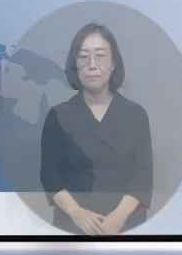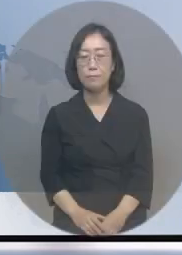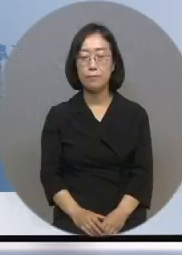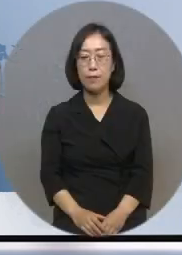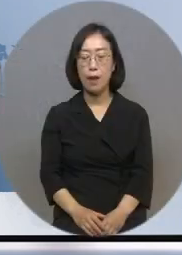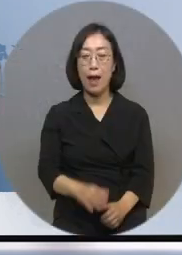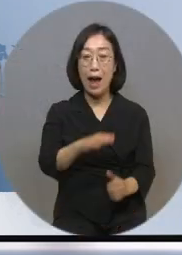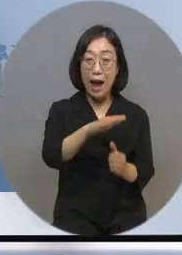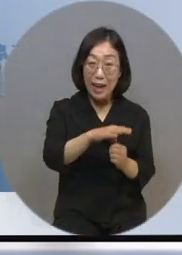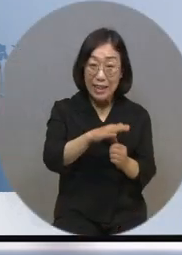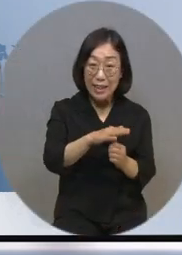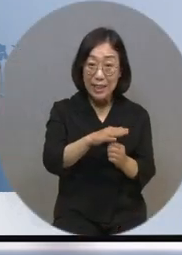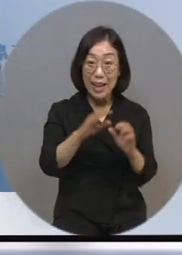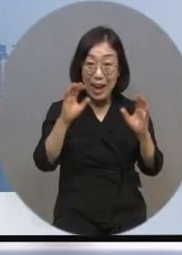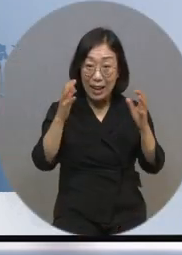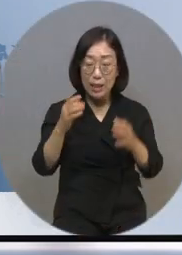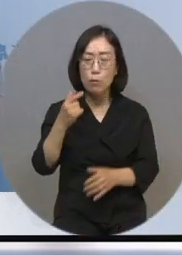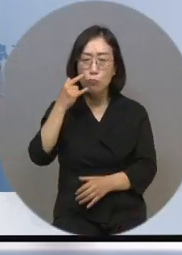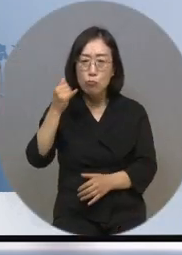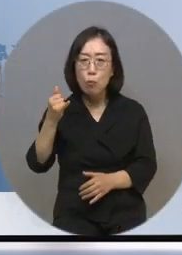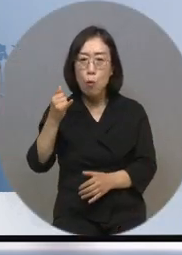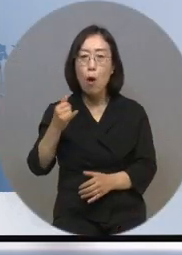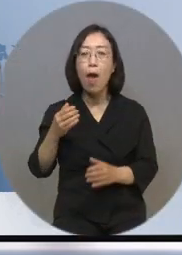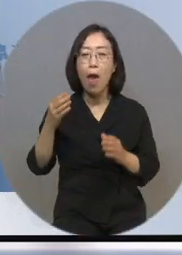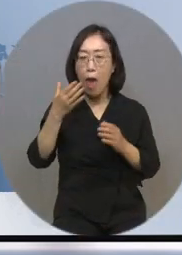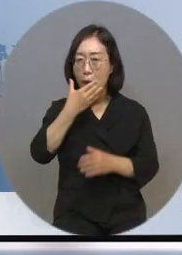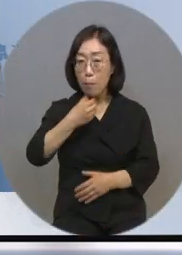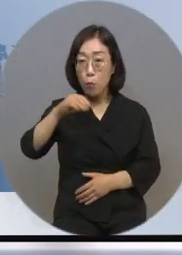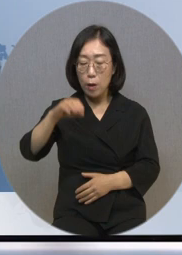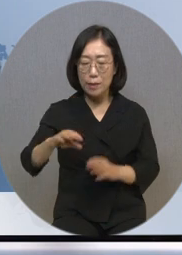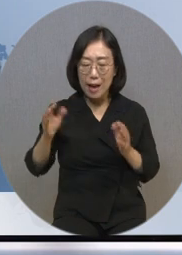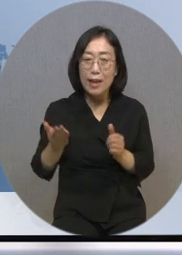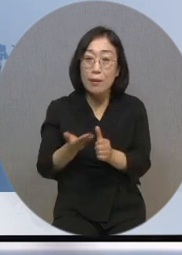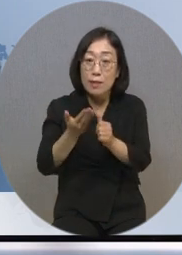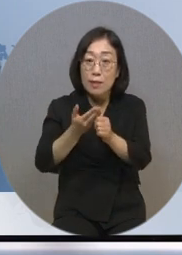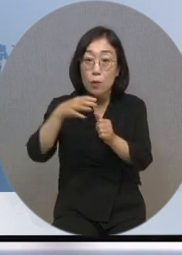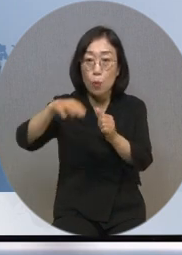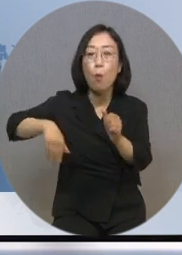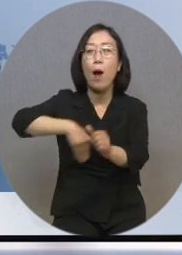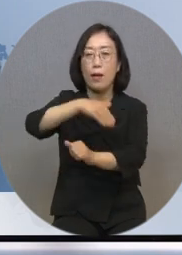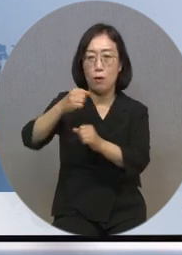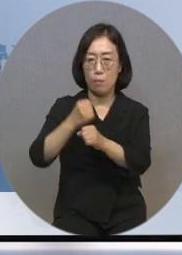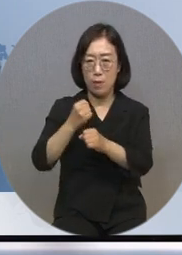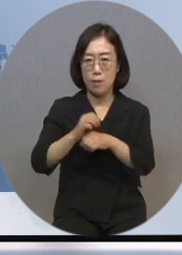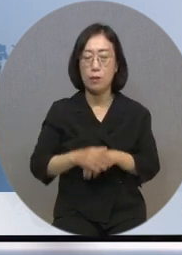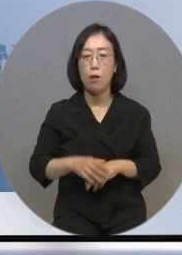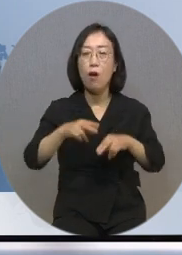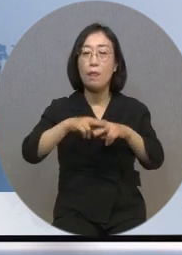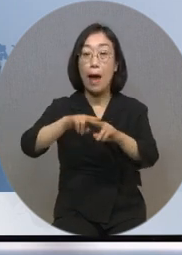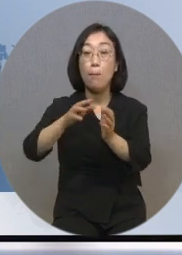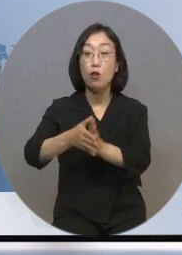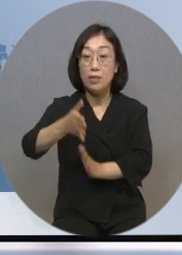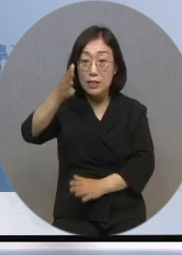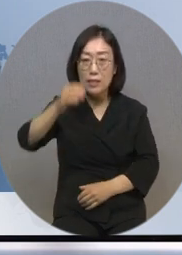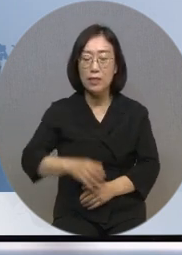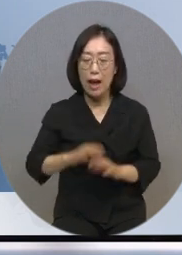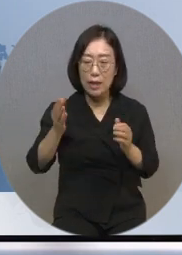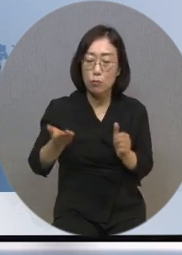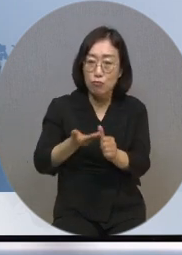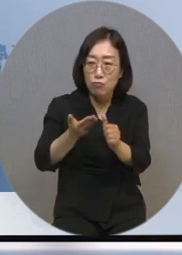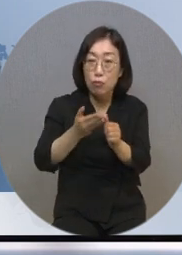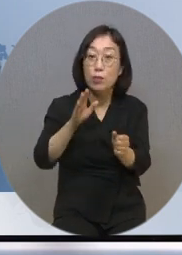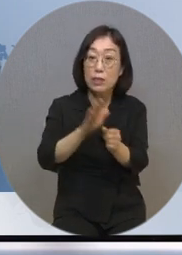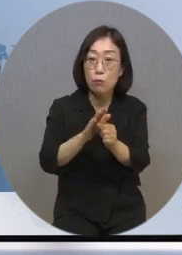아이와 부모가 행복한 육아 환경을 만들어 나가기 위한 전북 남원시 육아종합 지원 센터 자람 그이 문을